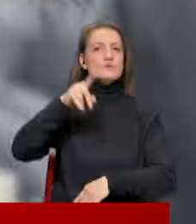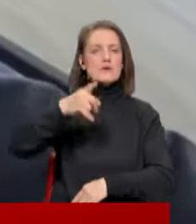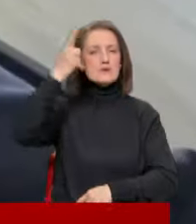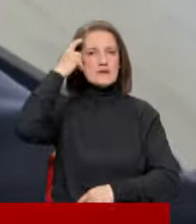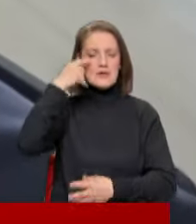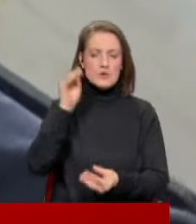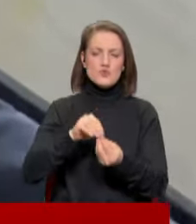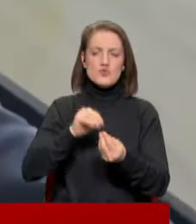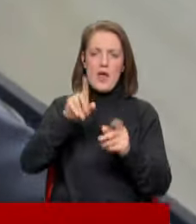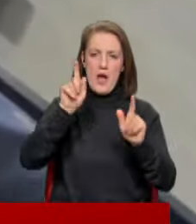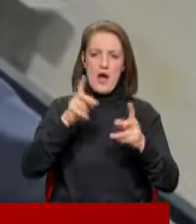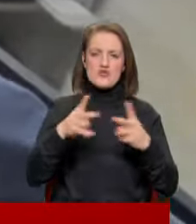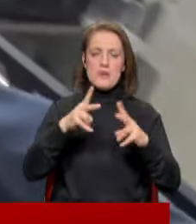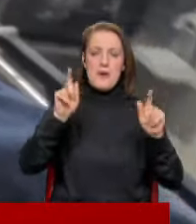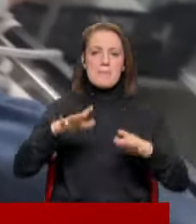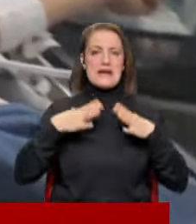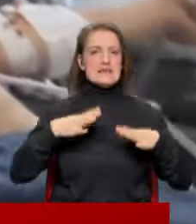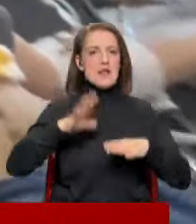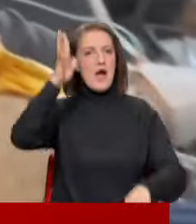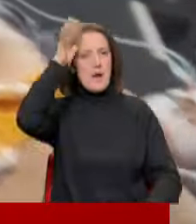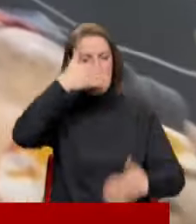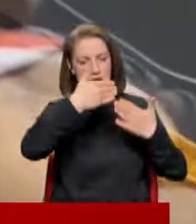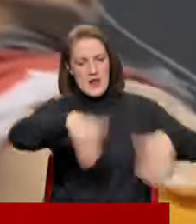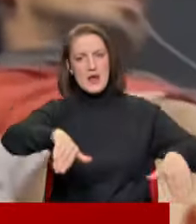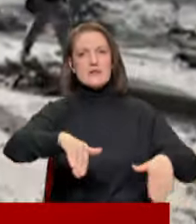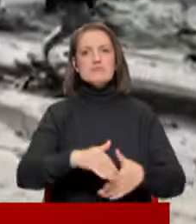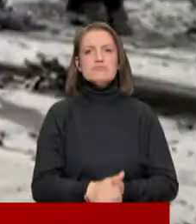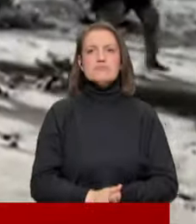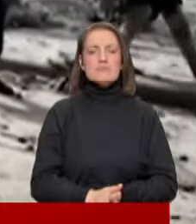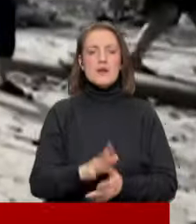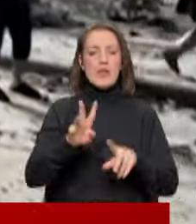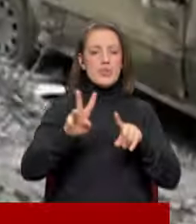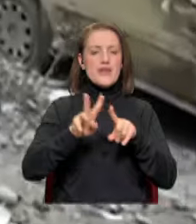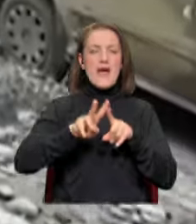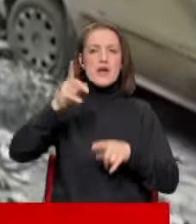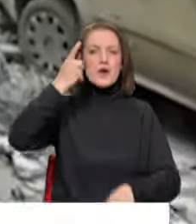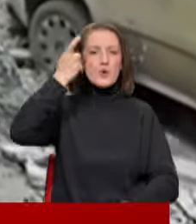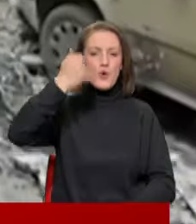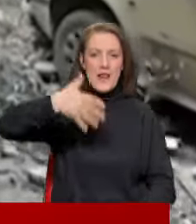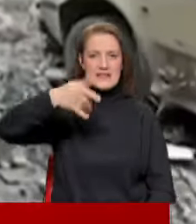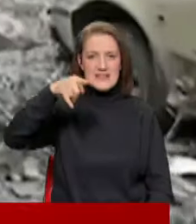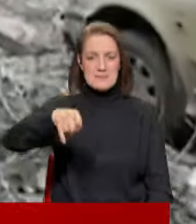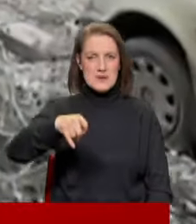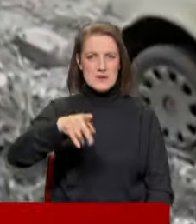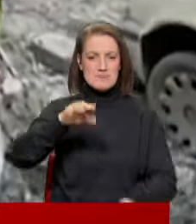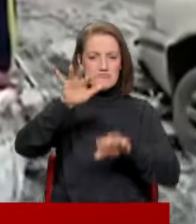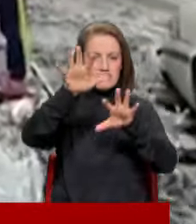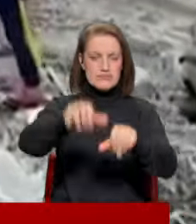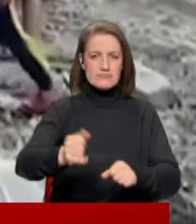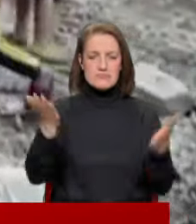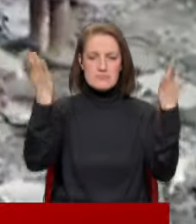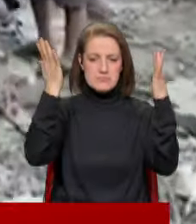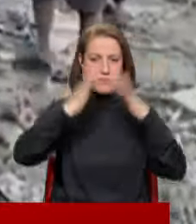İsrail'i suçlayan açıklama yapmak istedi ABD engeline takıldı netenyahu yönetimi işgal